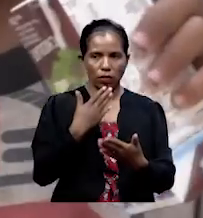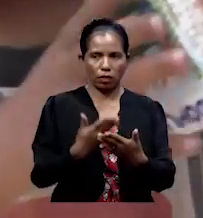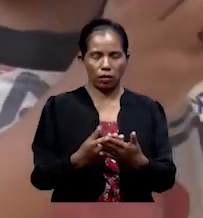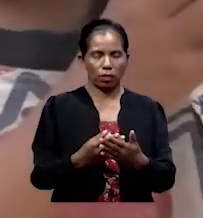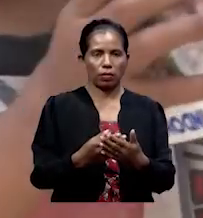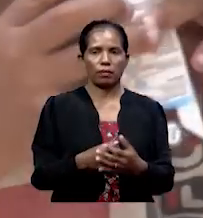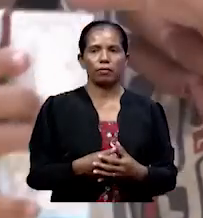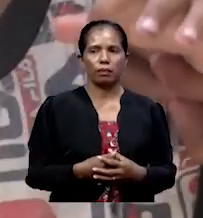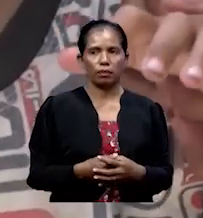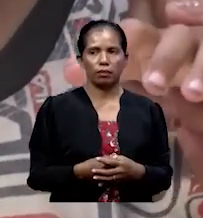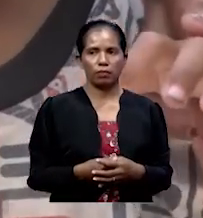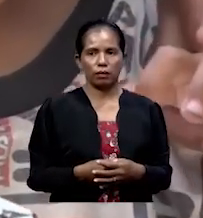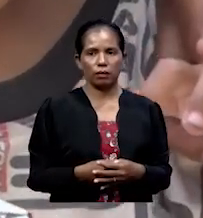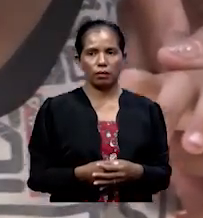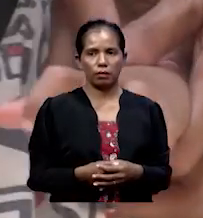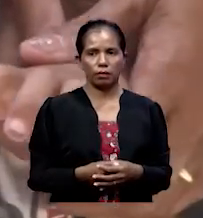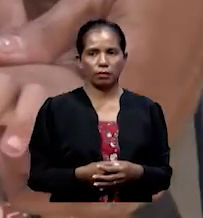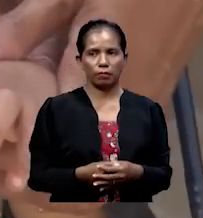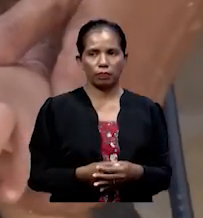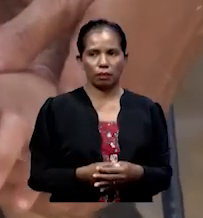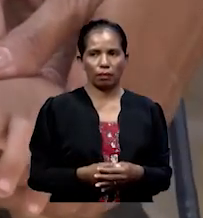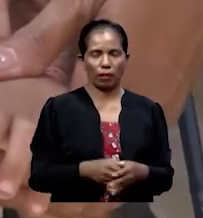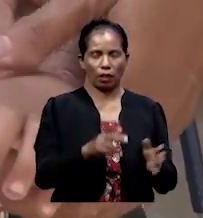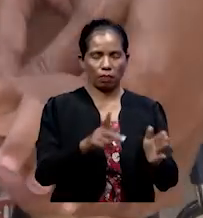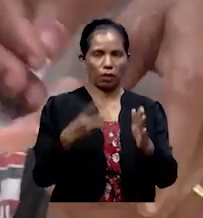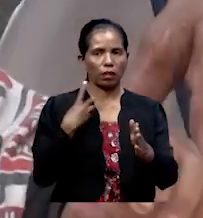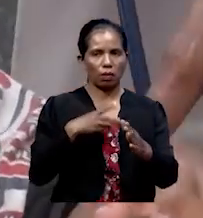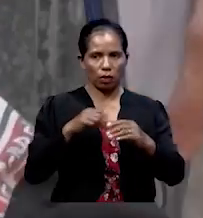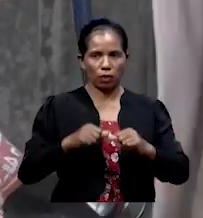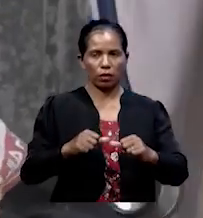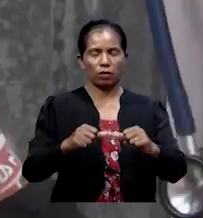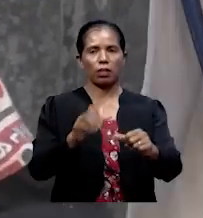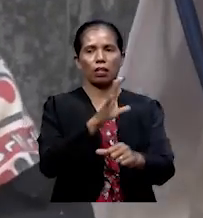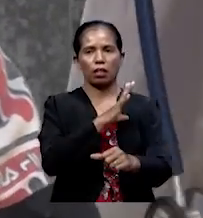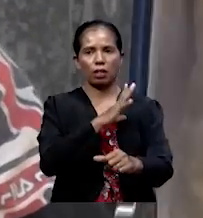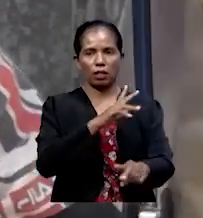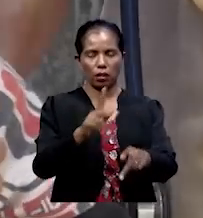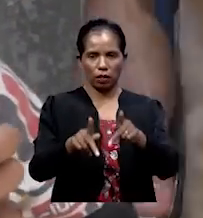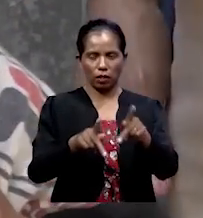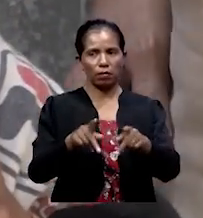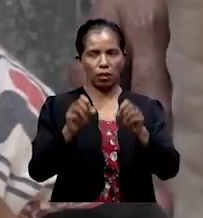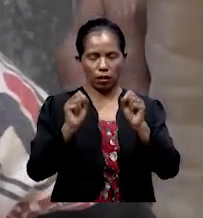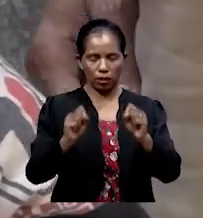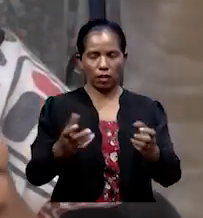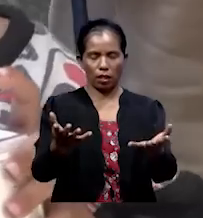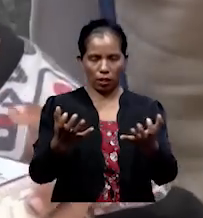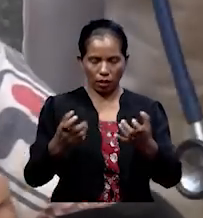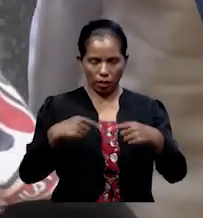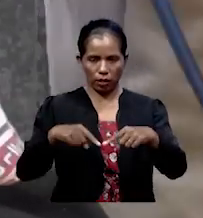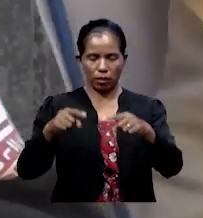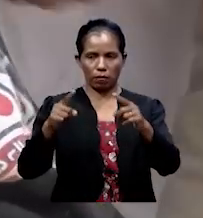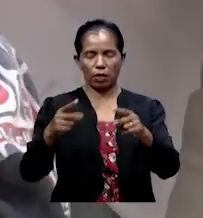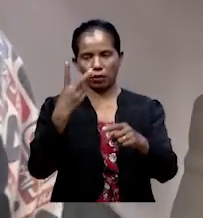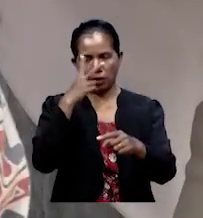lai. Ne be planus aminya lau nanis tena he indet paciente ma iha bontari atu ba konsulta per